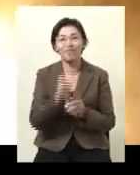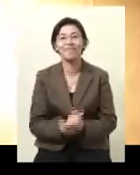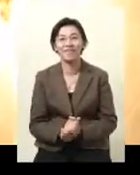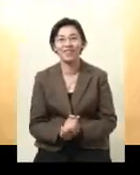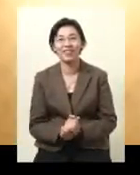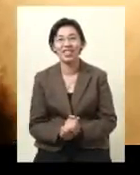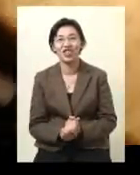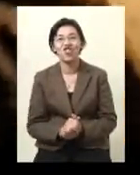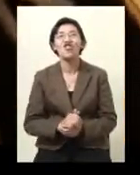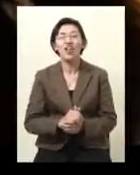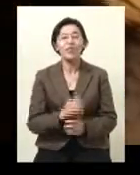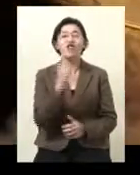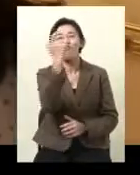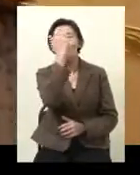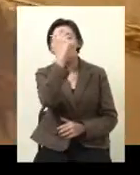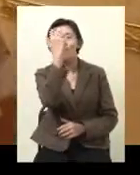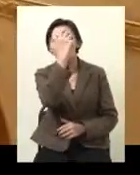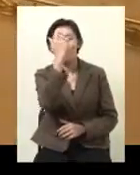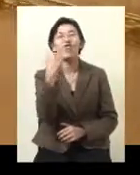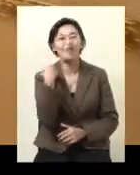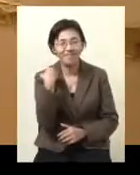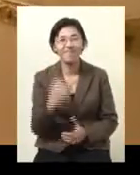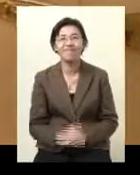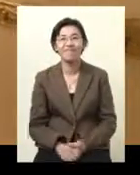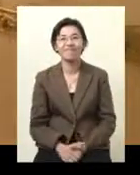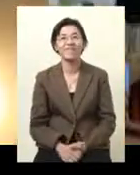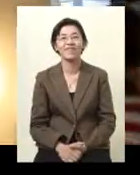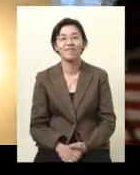ยฝักบัวก็ห้อยลงมาหมดเลย